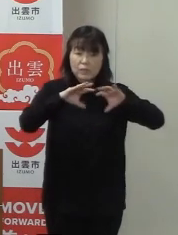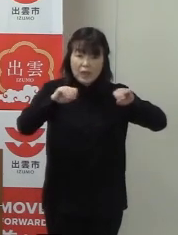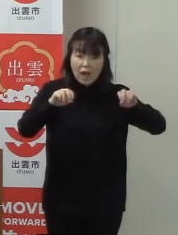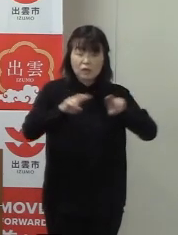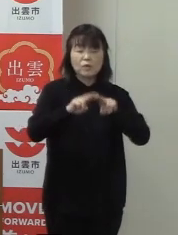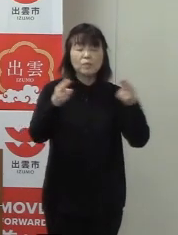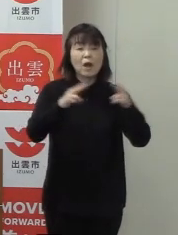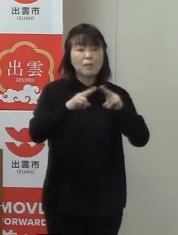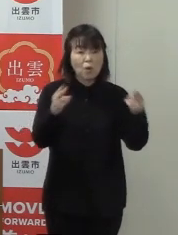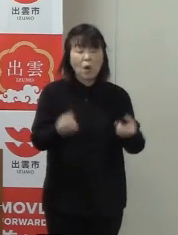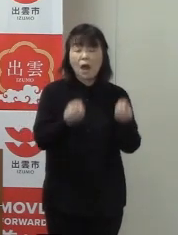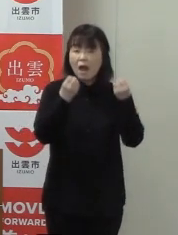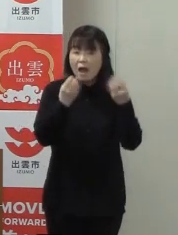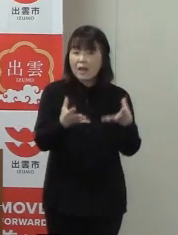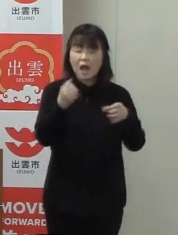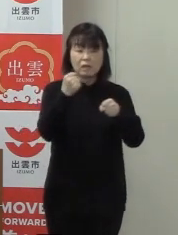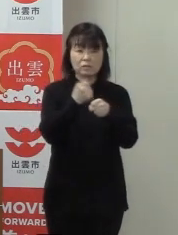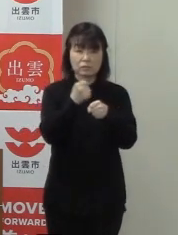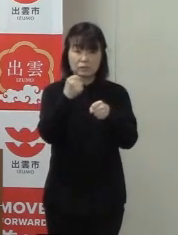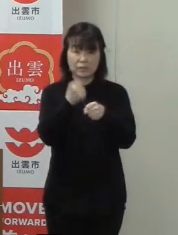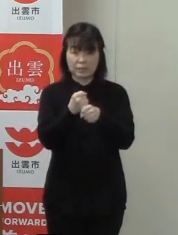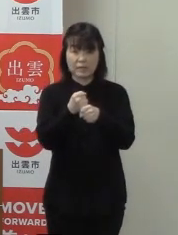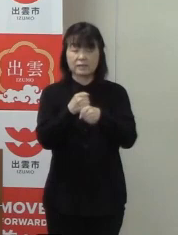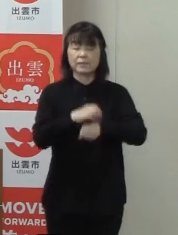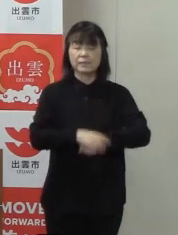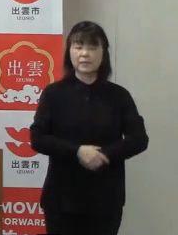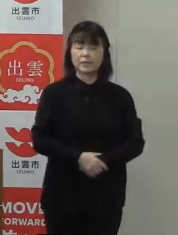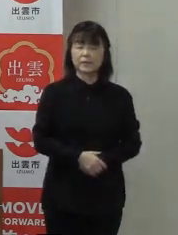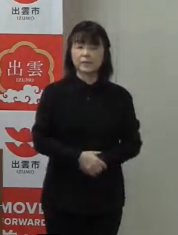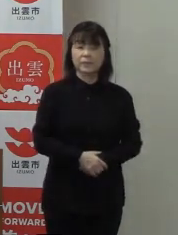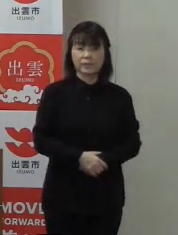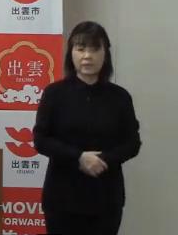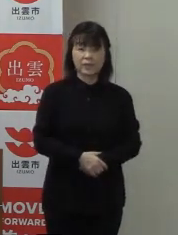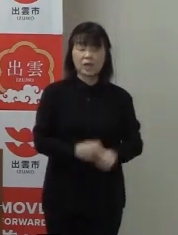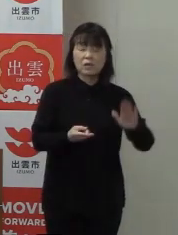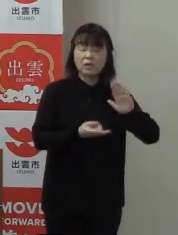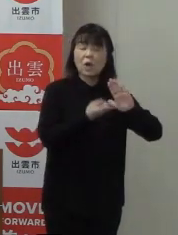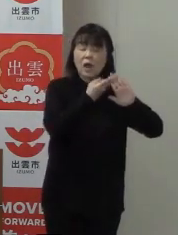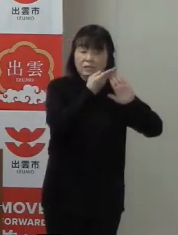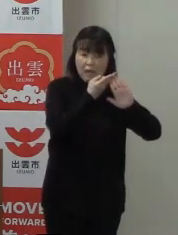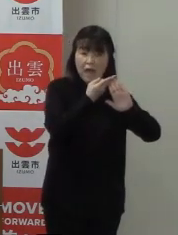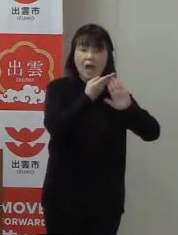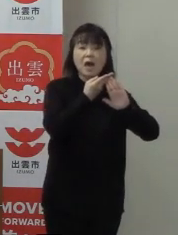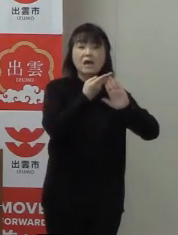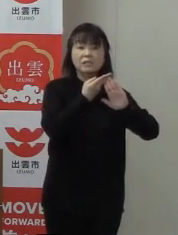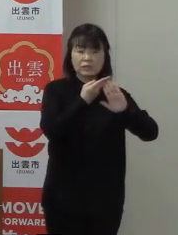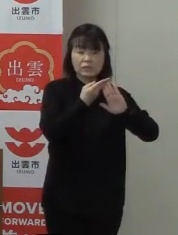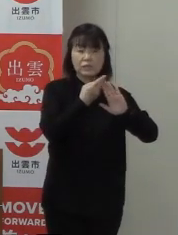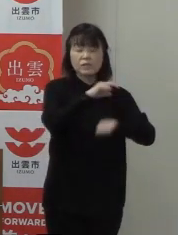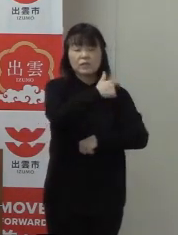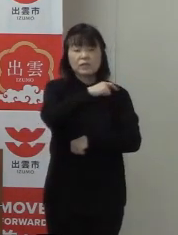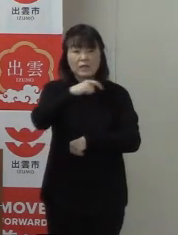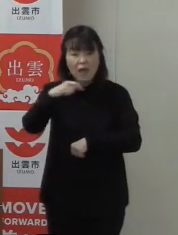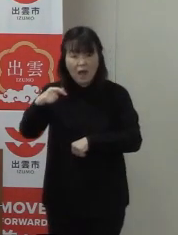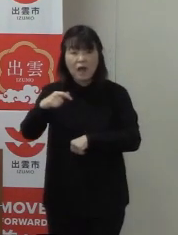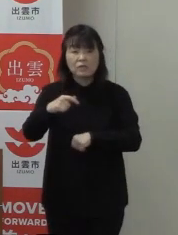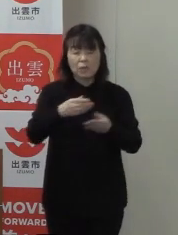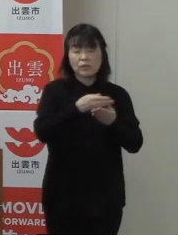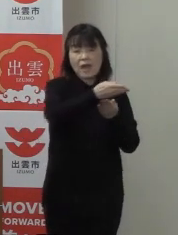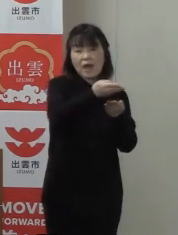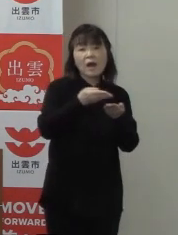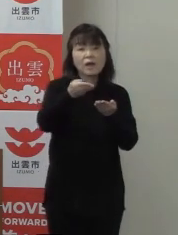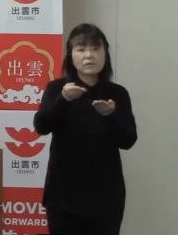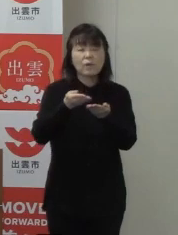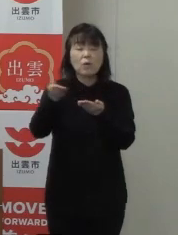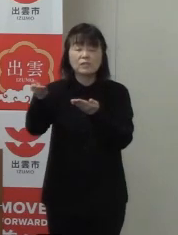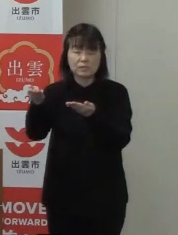く作っていきたいというふうに思っておりまして、宿泊施設や温浴施設等で配布をする予定に